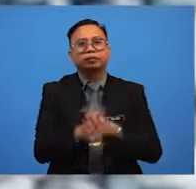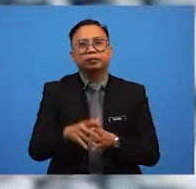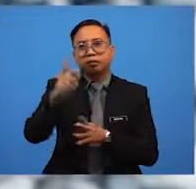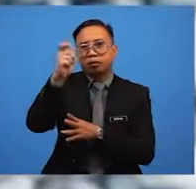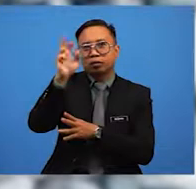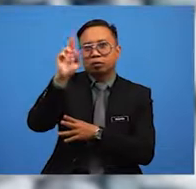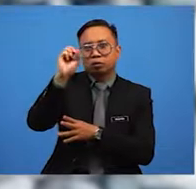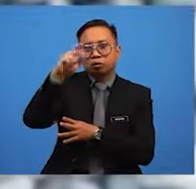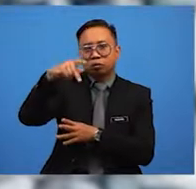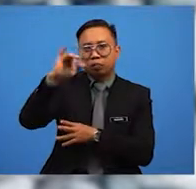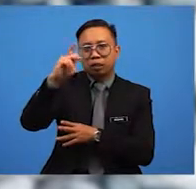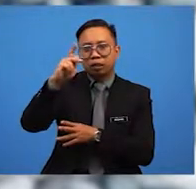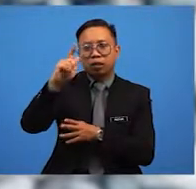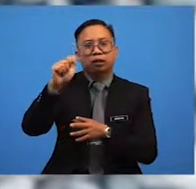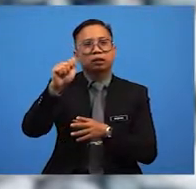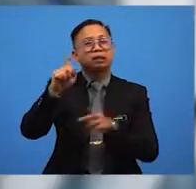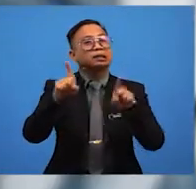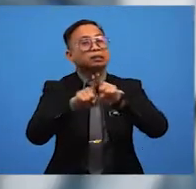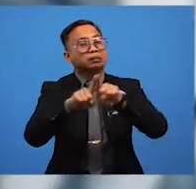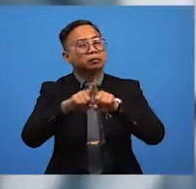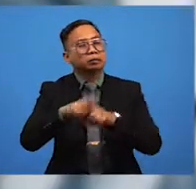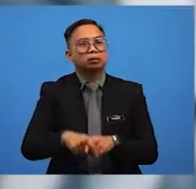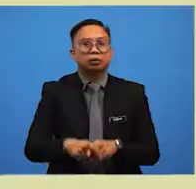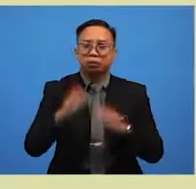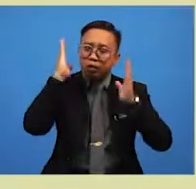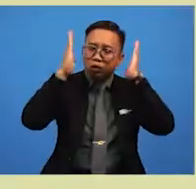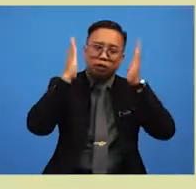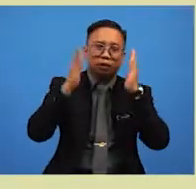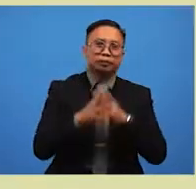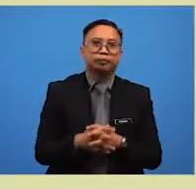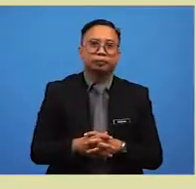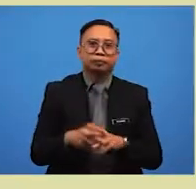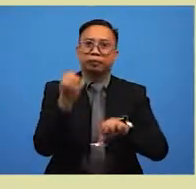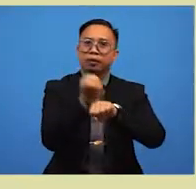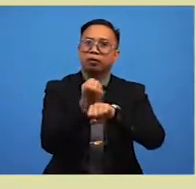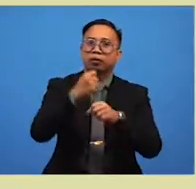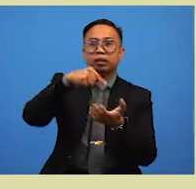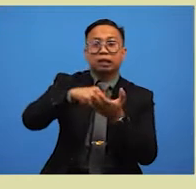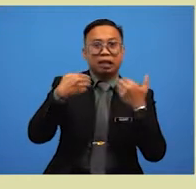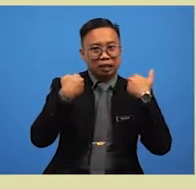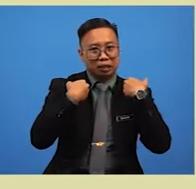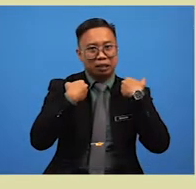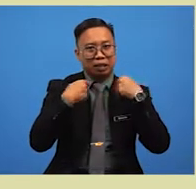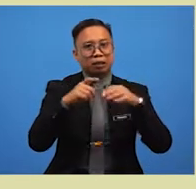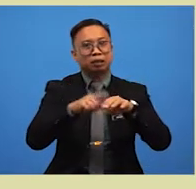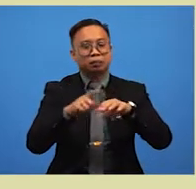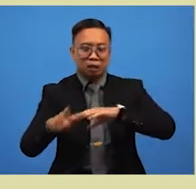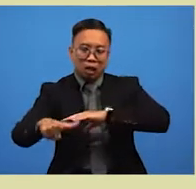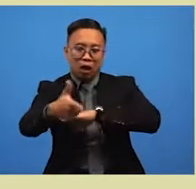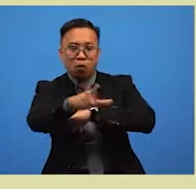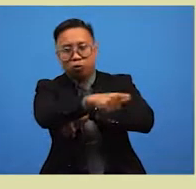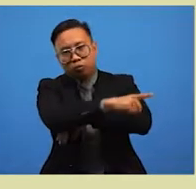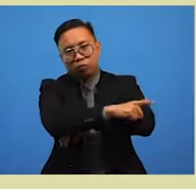tropika lembap seperti Malaysia. Ataupun batuan ini berada di tepi laut,